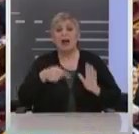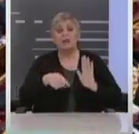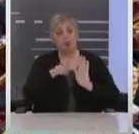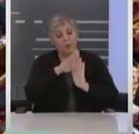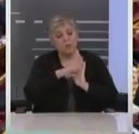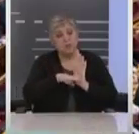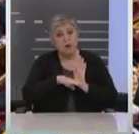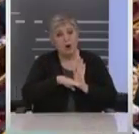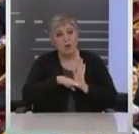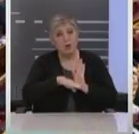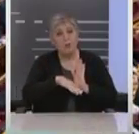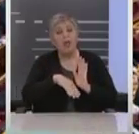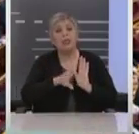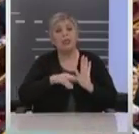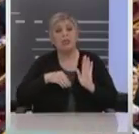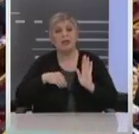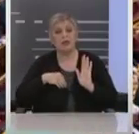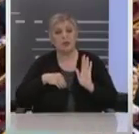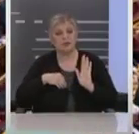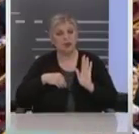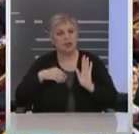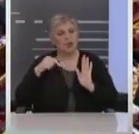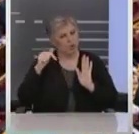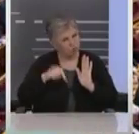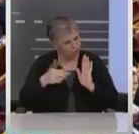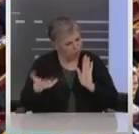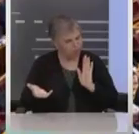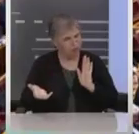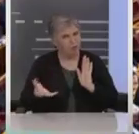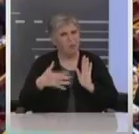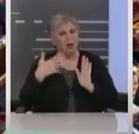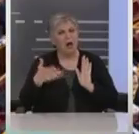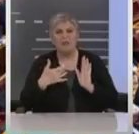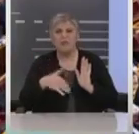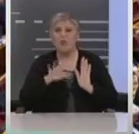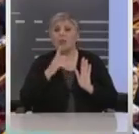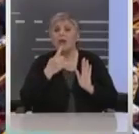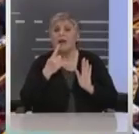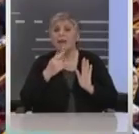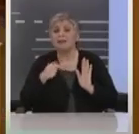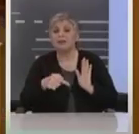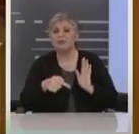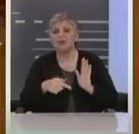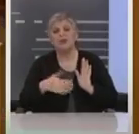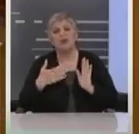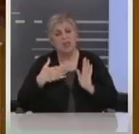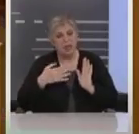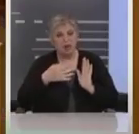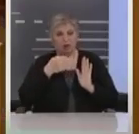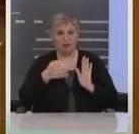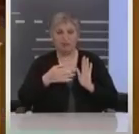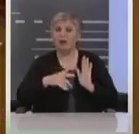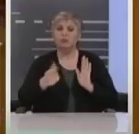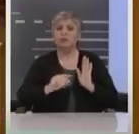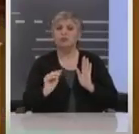Ελάτε εδώ. Κάντε ησυχία. Ελάτε εδώ να δούμε. Εφόσον κάντε δεν τα λέτε. Εφόσον παρακαλώ. Λοιπόν δεν τα λέτε, πείτε παρακαλώ. Μας που θα βρείτε τη